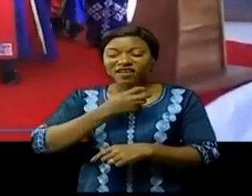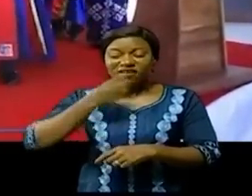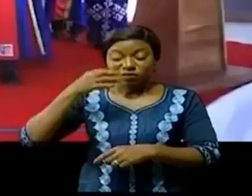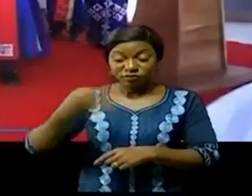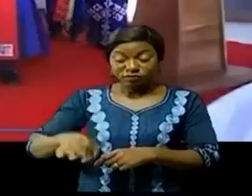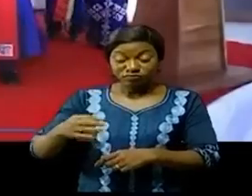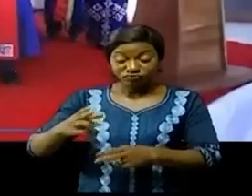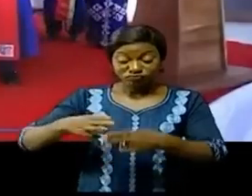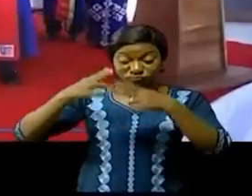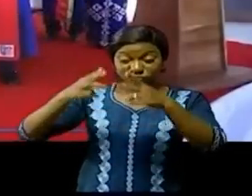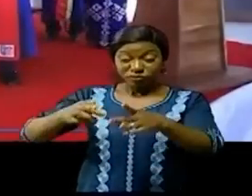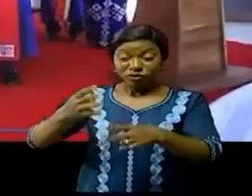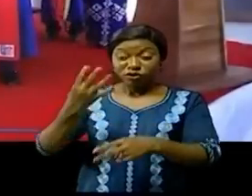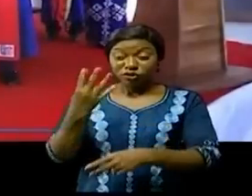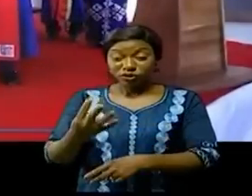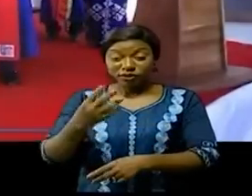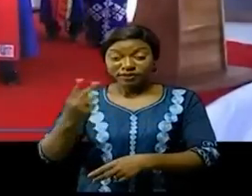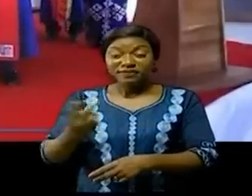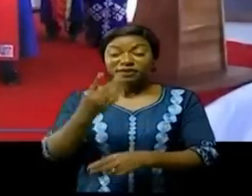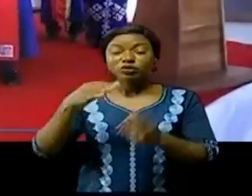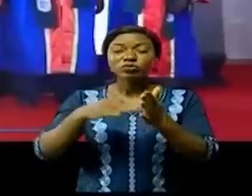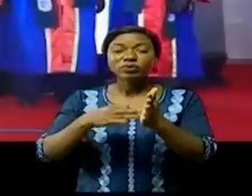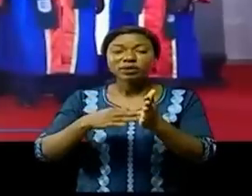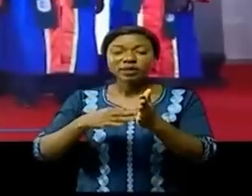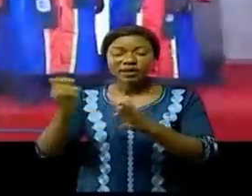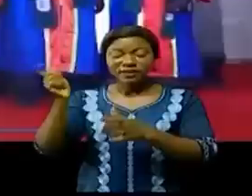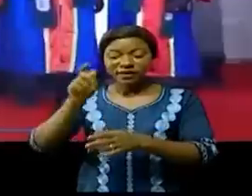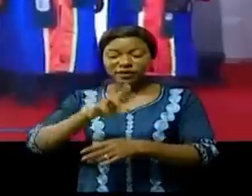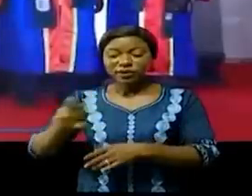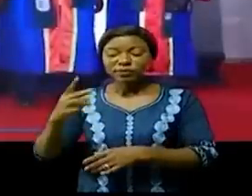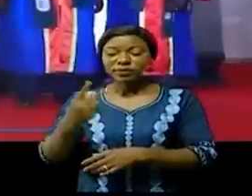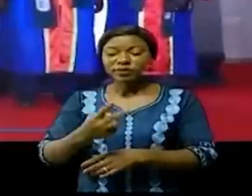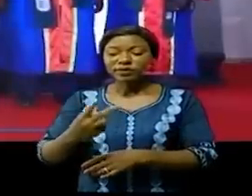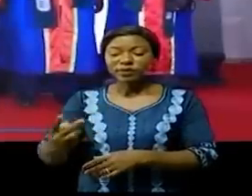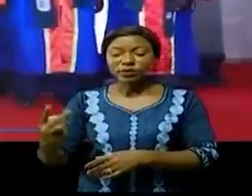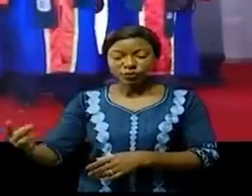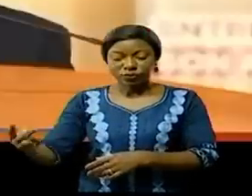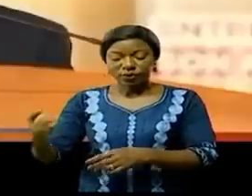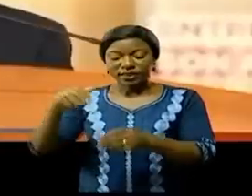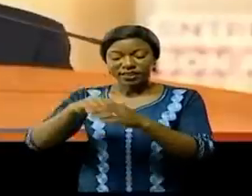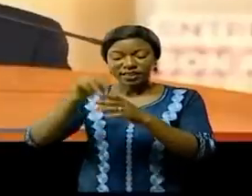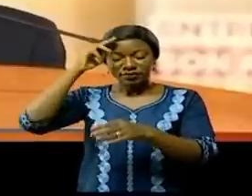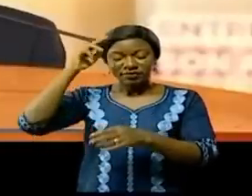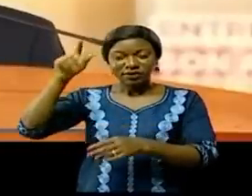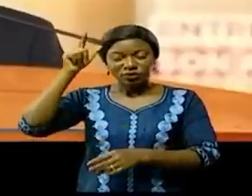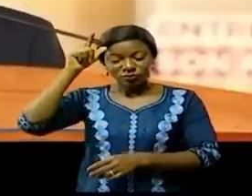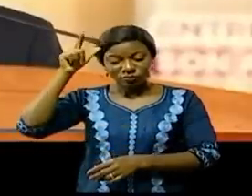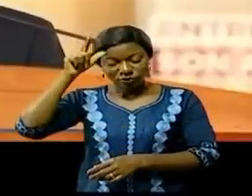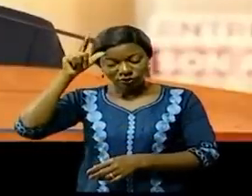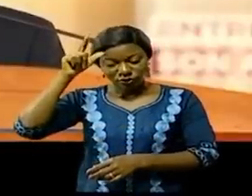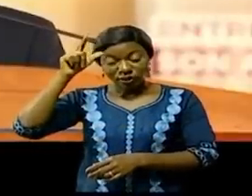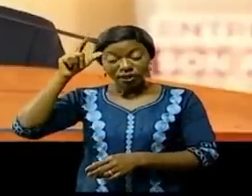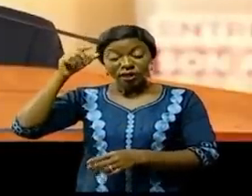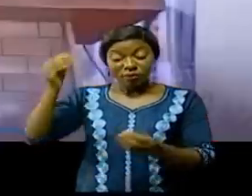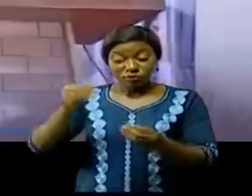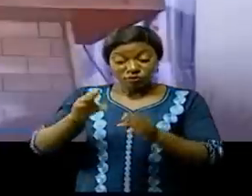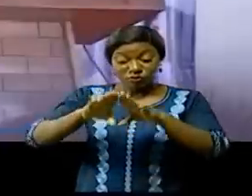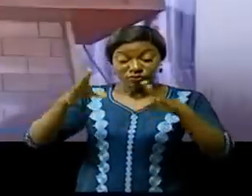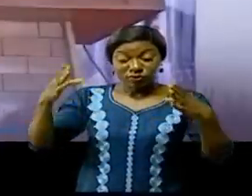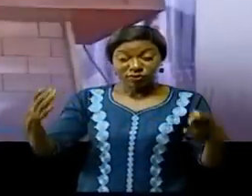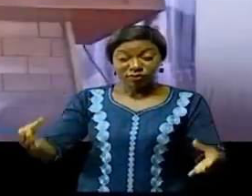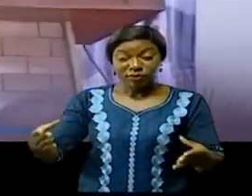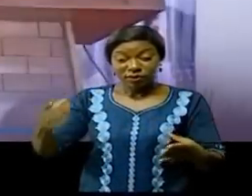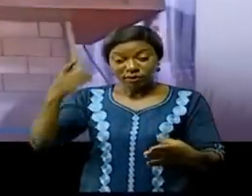causa ce jeudi 28 avril 2022 à l'Université de Lubumbashi. C'était à l'occasion de l'ouverture du colloque sur